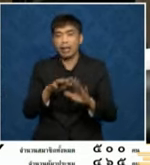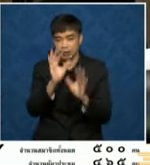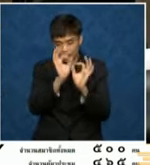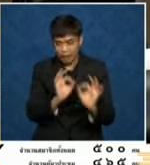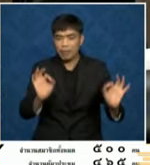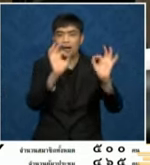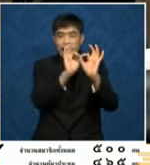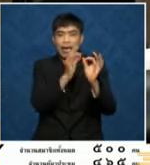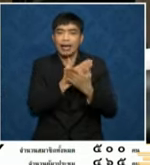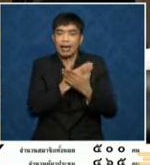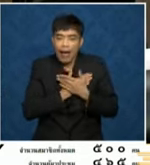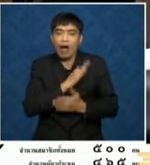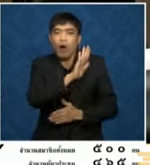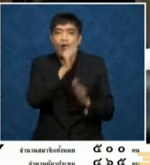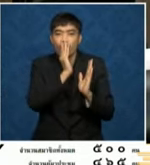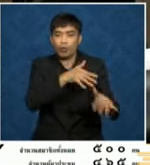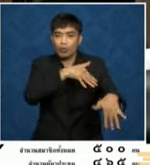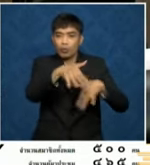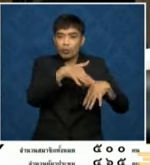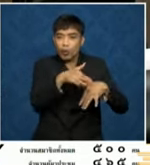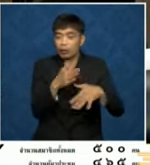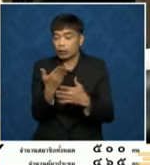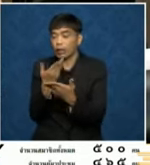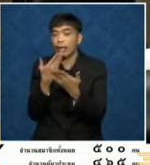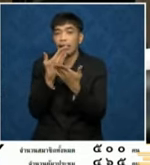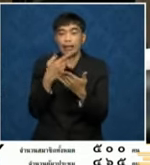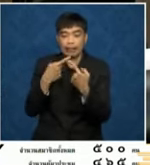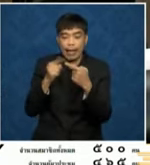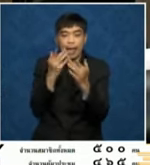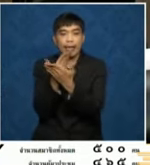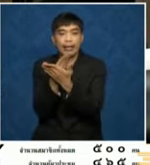นเอามาใช้แบบนี้โดยที่ไม่มีเอกสารชี้แจงไม่